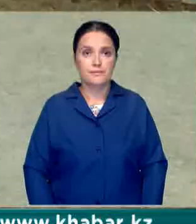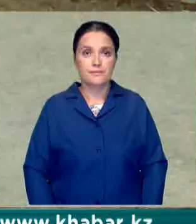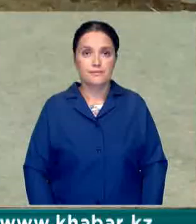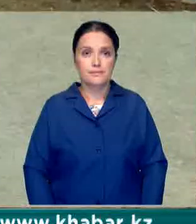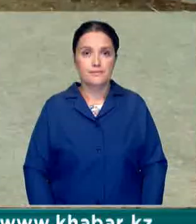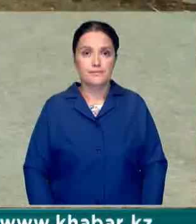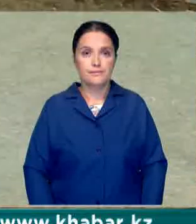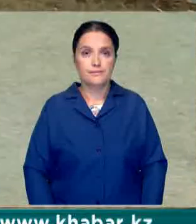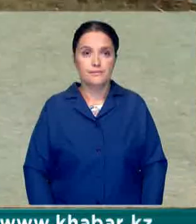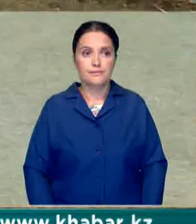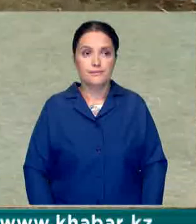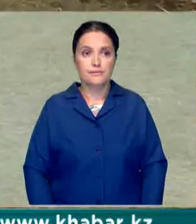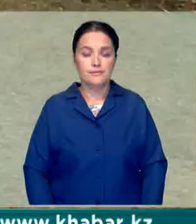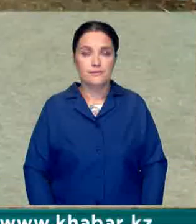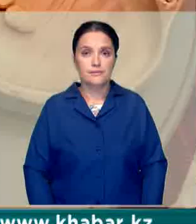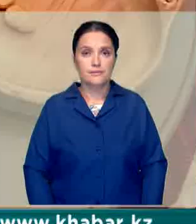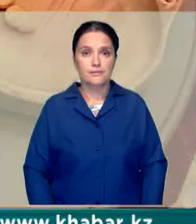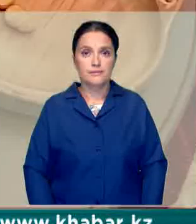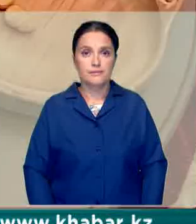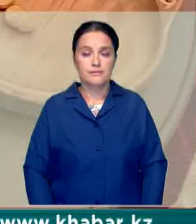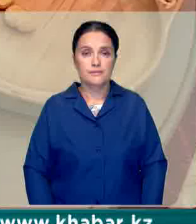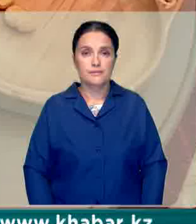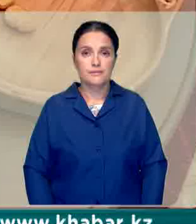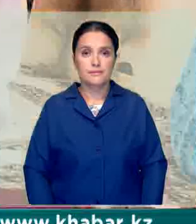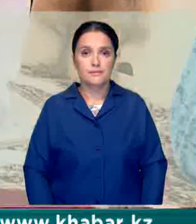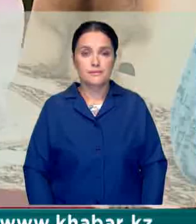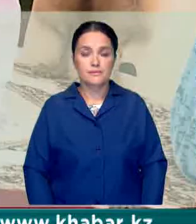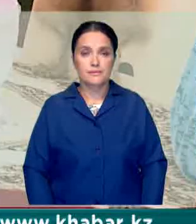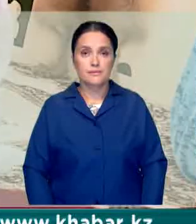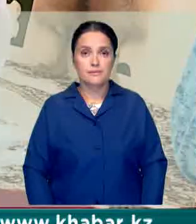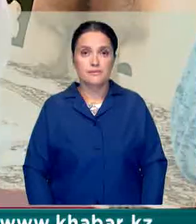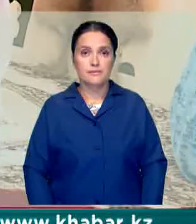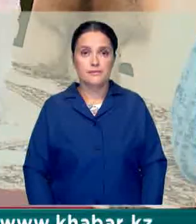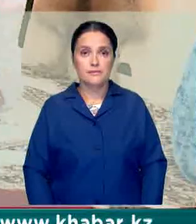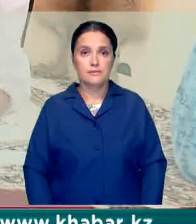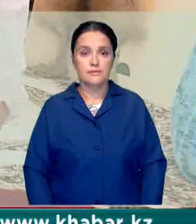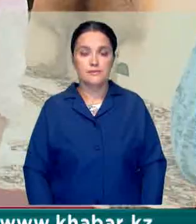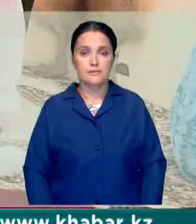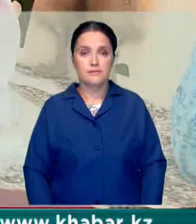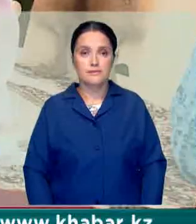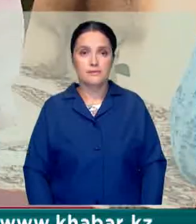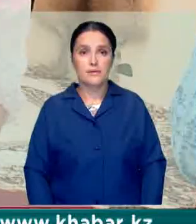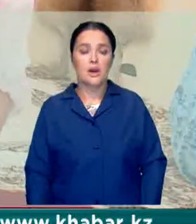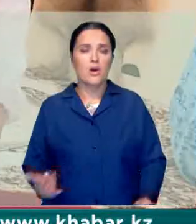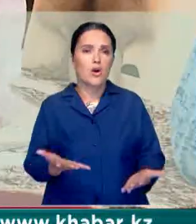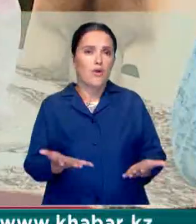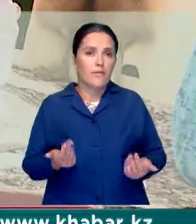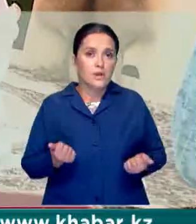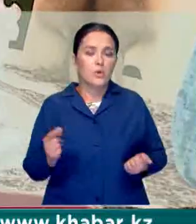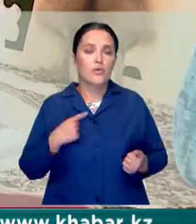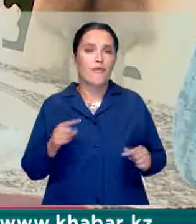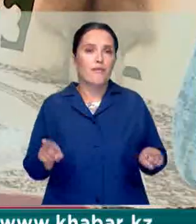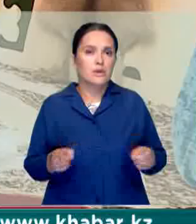Мы все взяли сегодня современное, новое, то, что возрождается, то, что делается